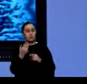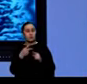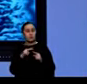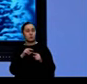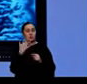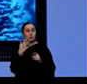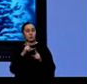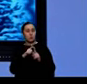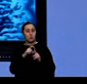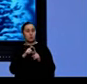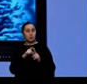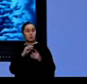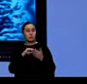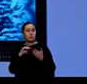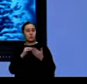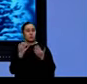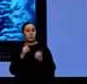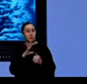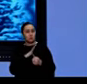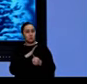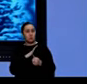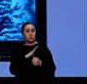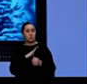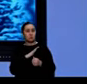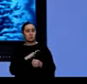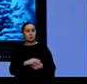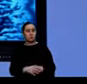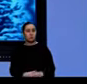Siz 5 ta so'zni yozib oldingiz.